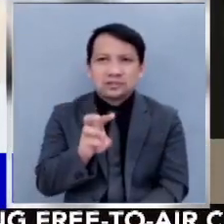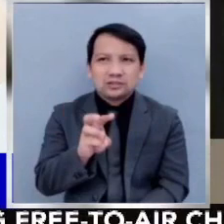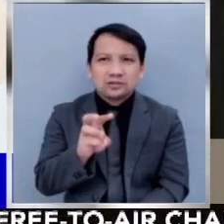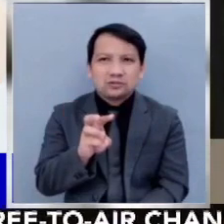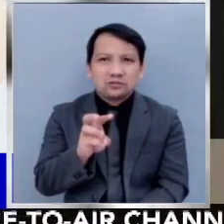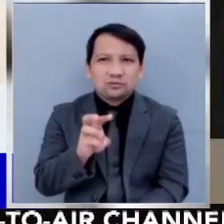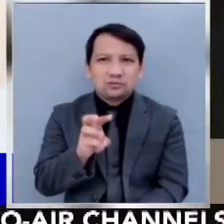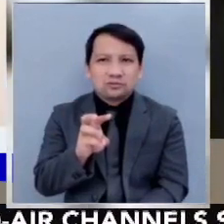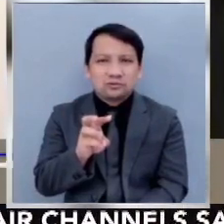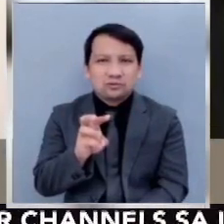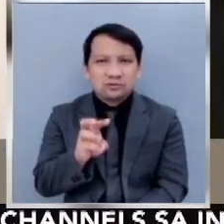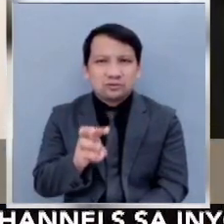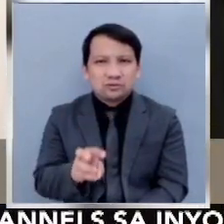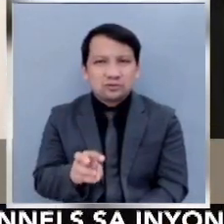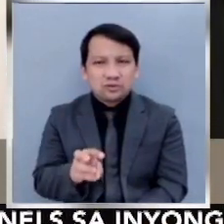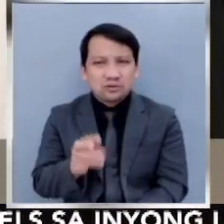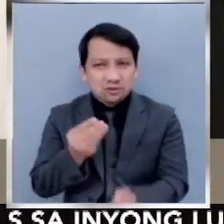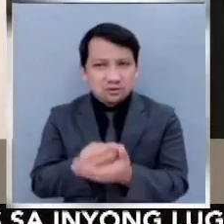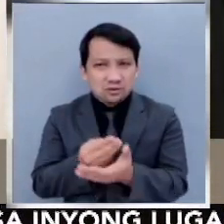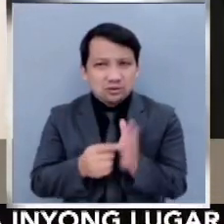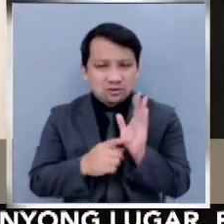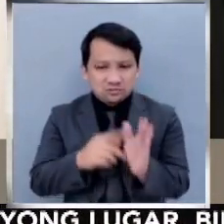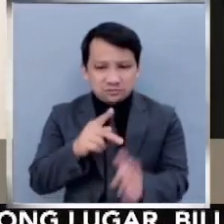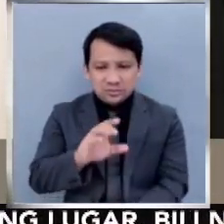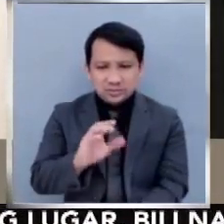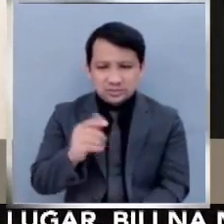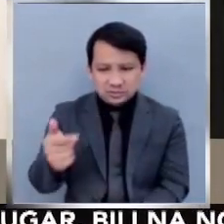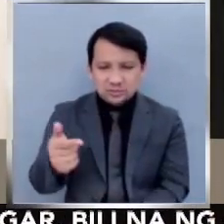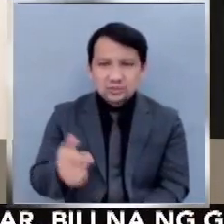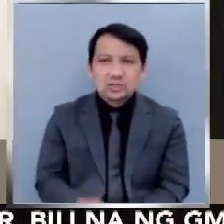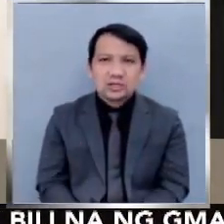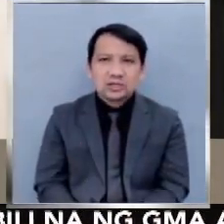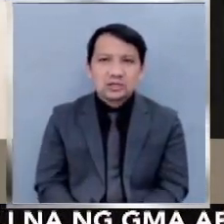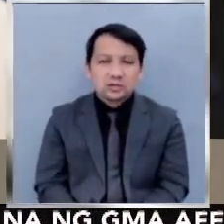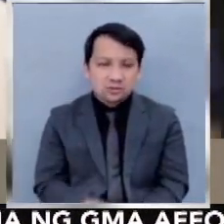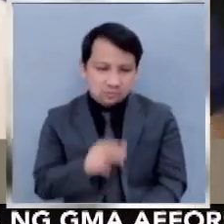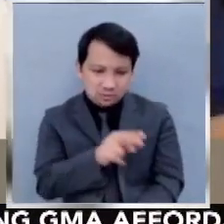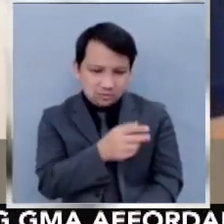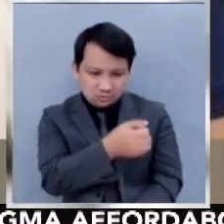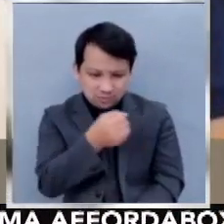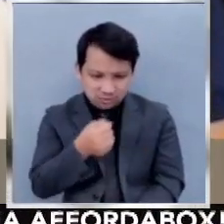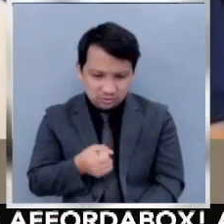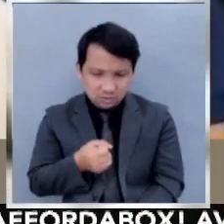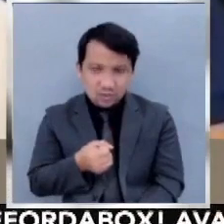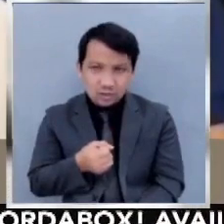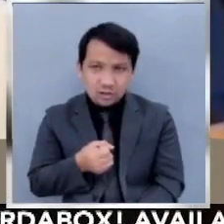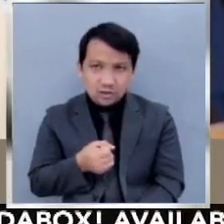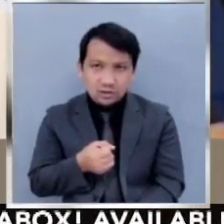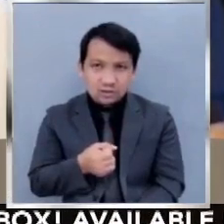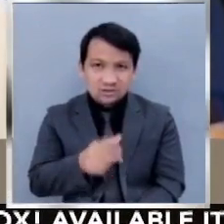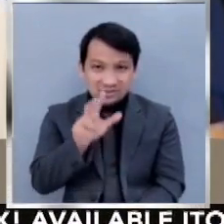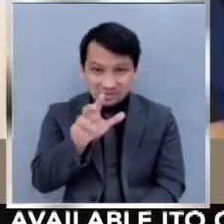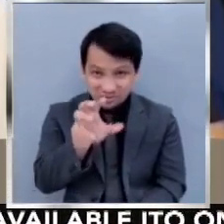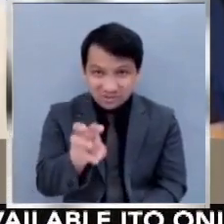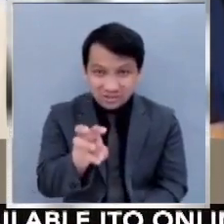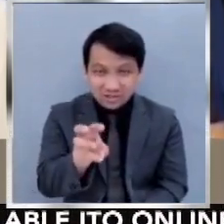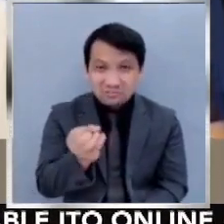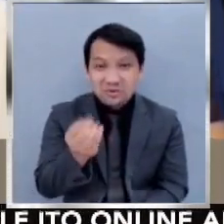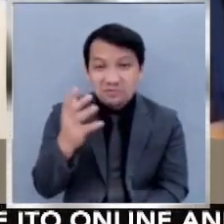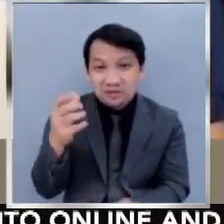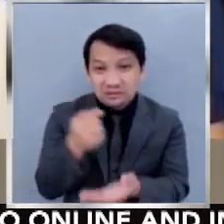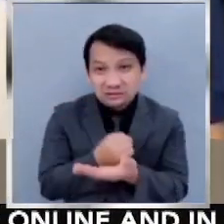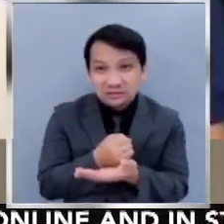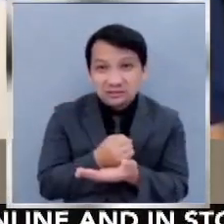to finance the PCGG. Ang nakuha lang natin in 36 years, ang nakuha natin is